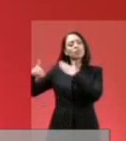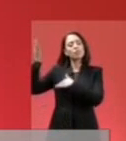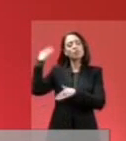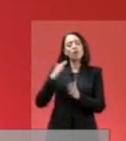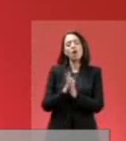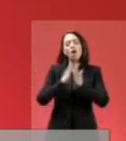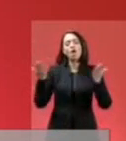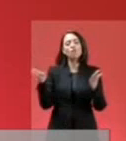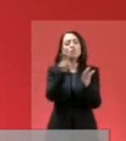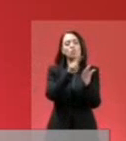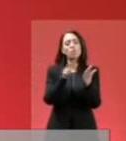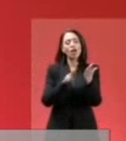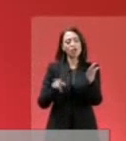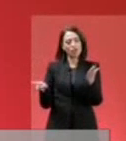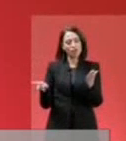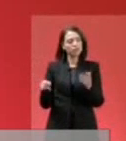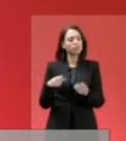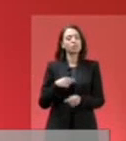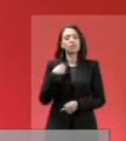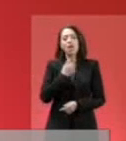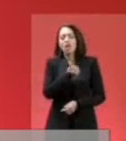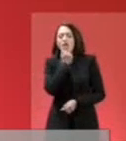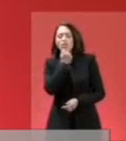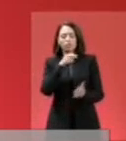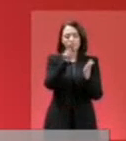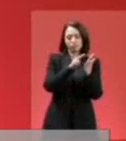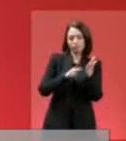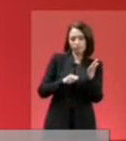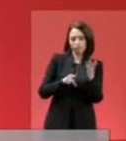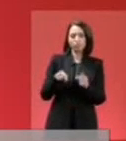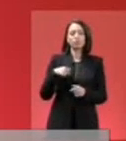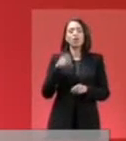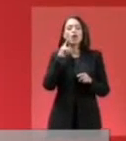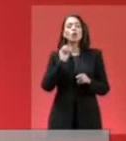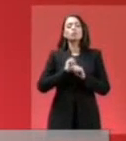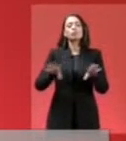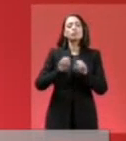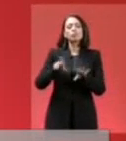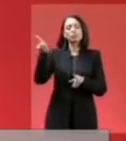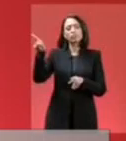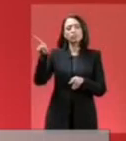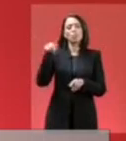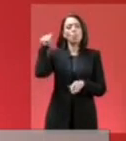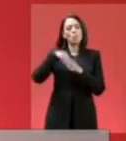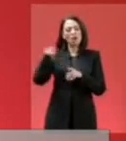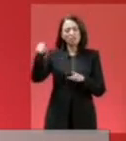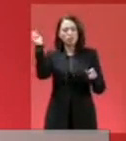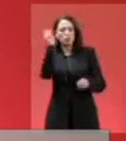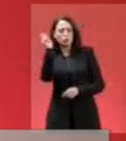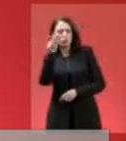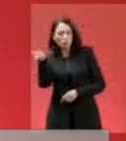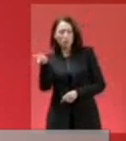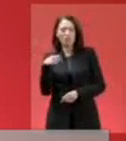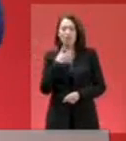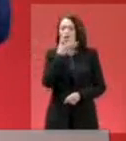των εφημερίδων τους με κοιλίδες και με λάσπη, τα τηλεοπτικά τους στούντιο με σκουπίδια και με